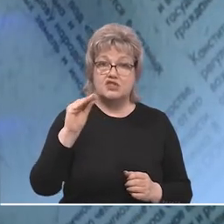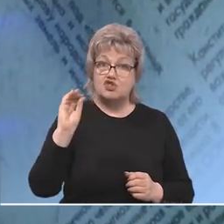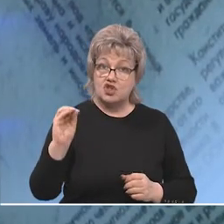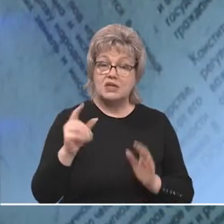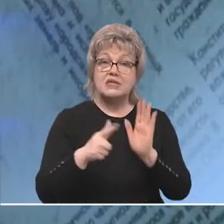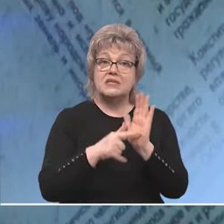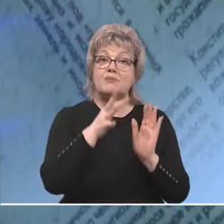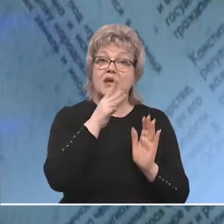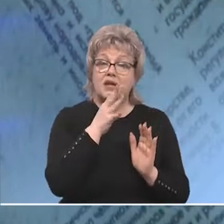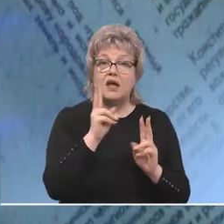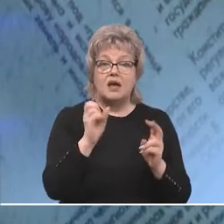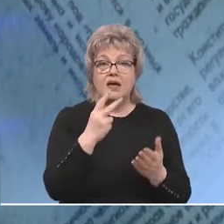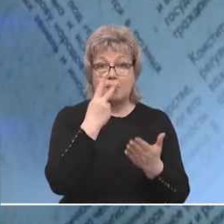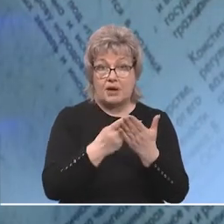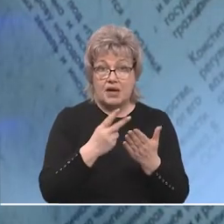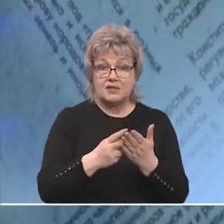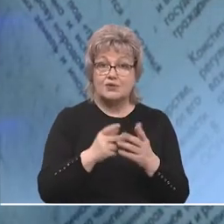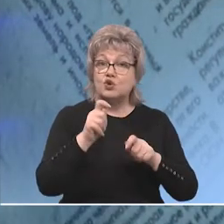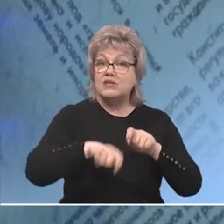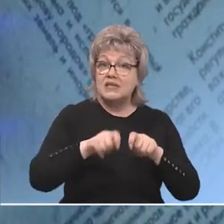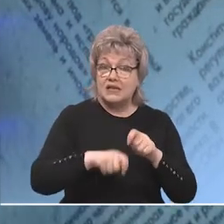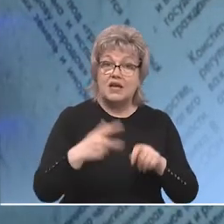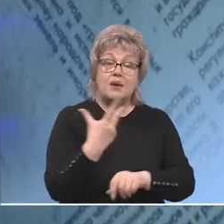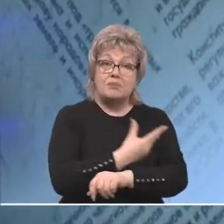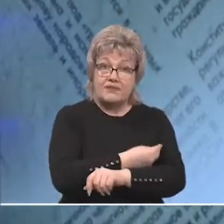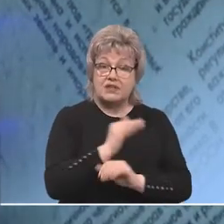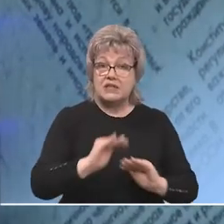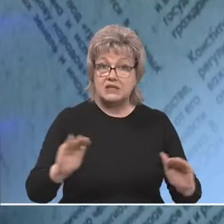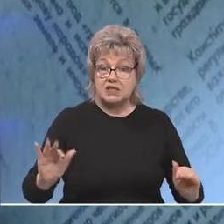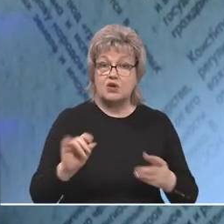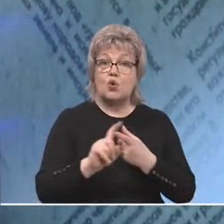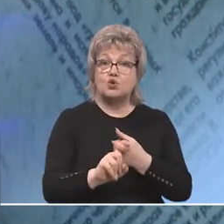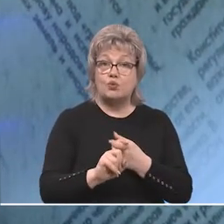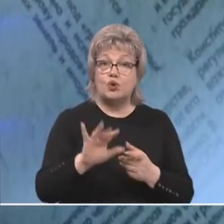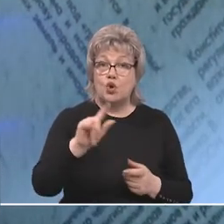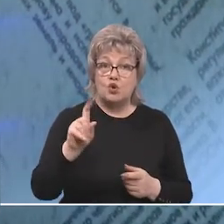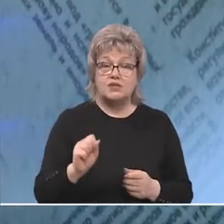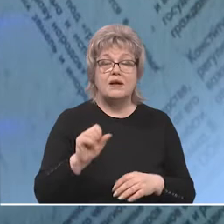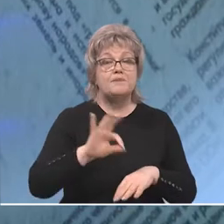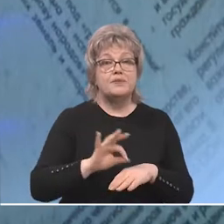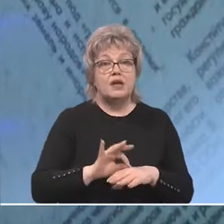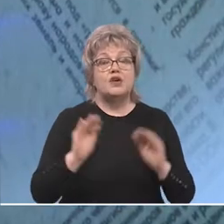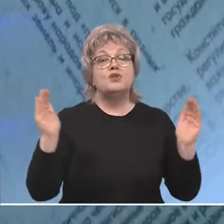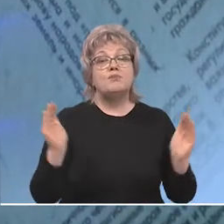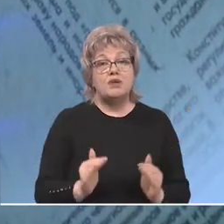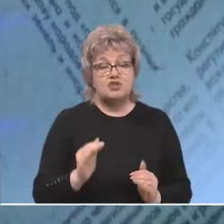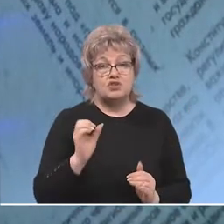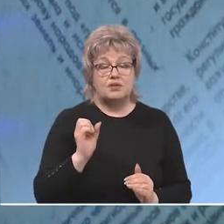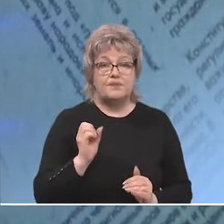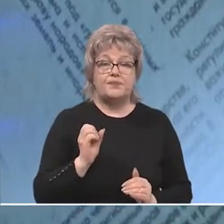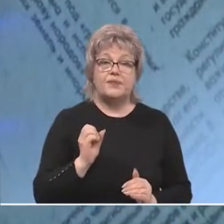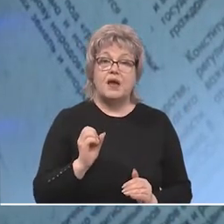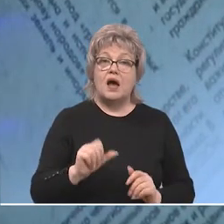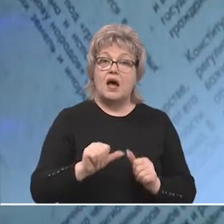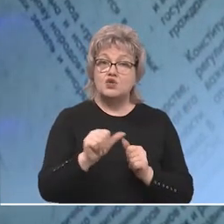И как показывают исследования, дети, привитые от туберкулеза, болеют 15 раз реже. И здесь еще особое